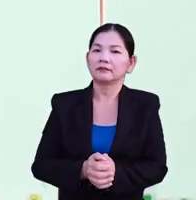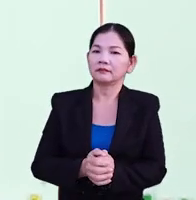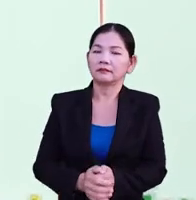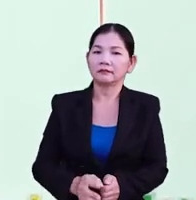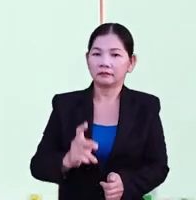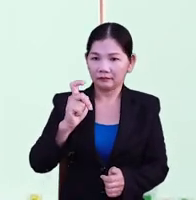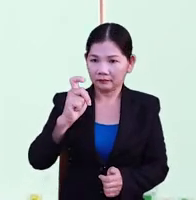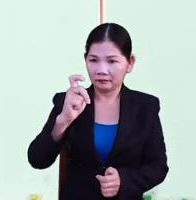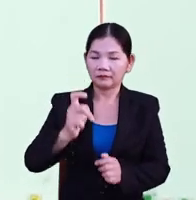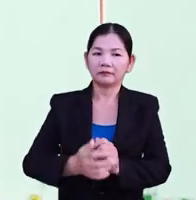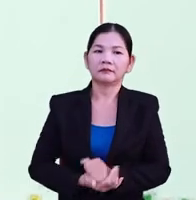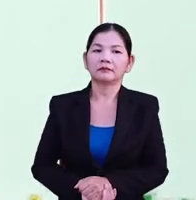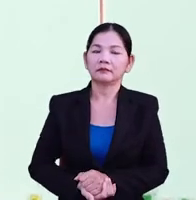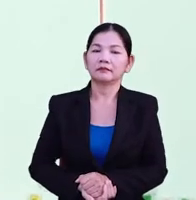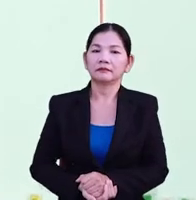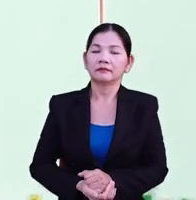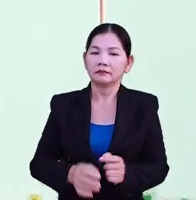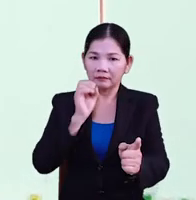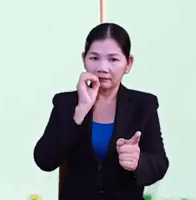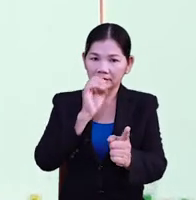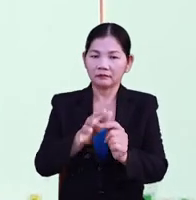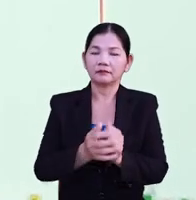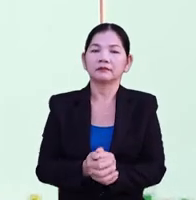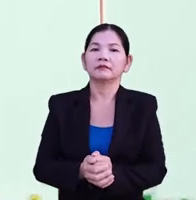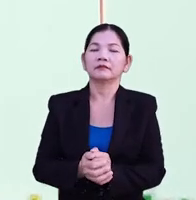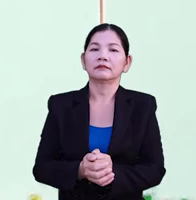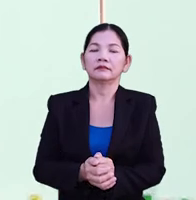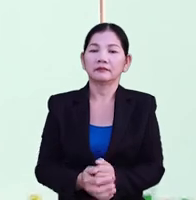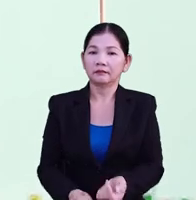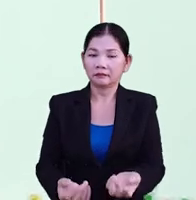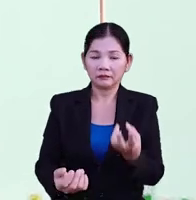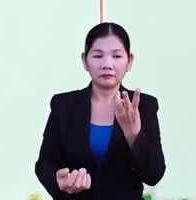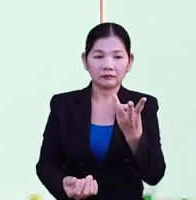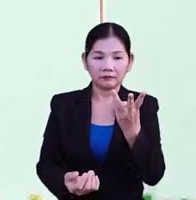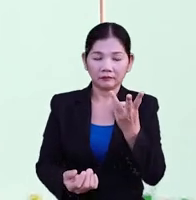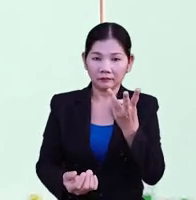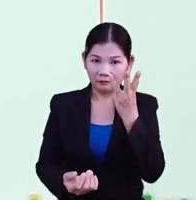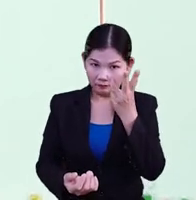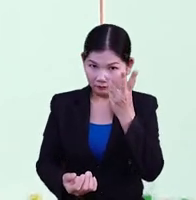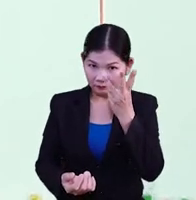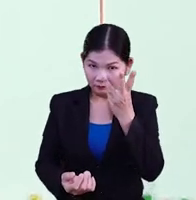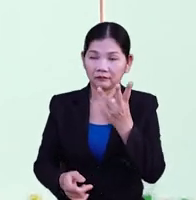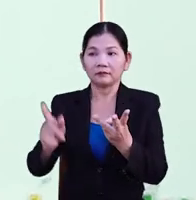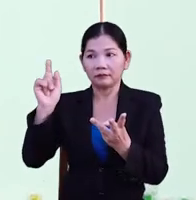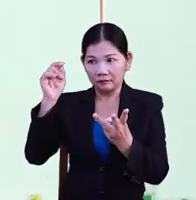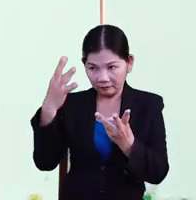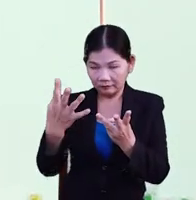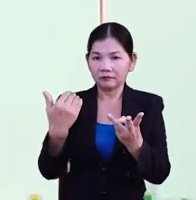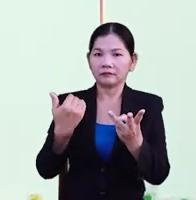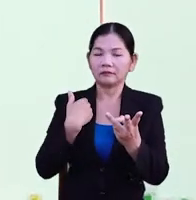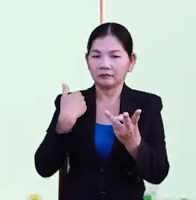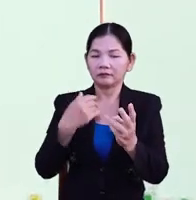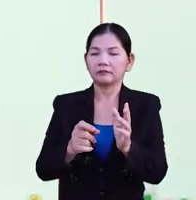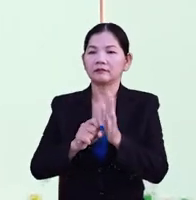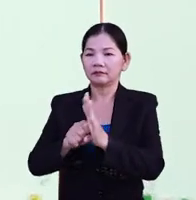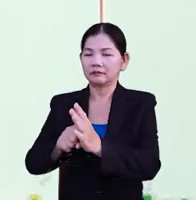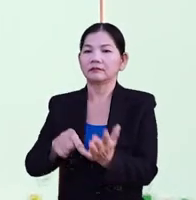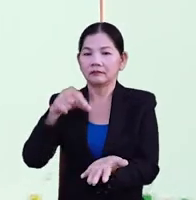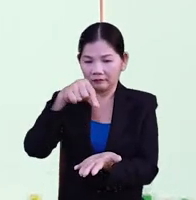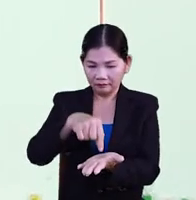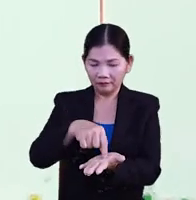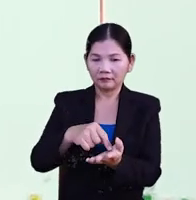កចាចូលកូនកូនប្រាប់អ្នកគ្រូថាតើចារូបមួយណាដែលនៅក